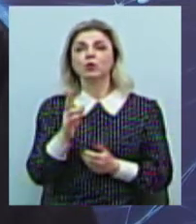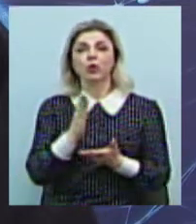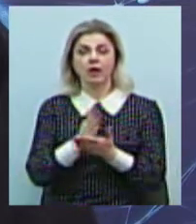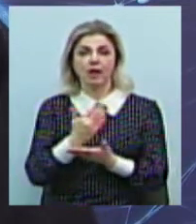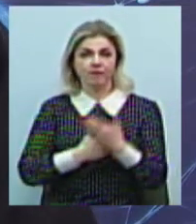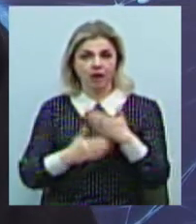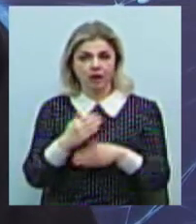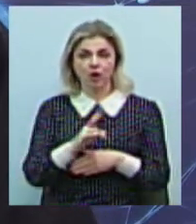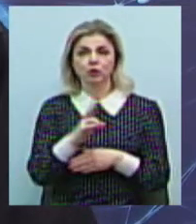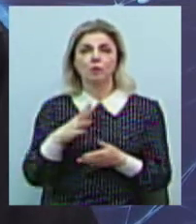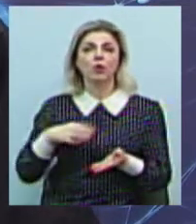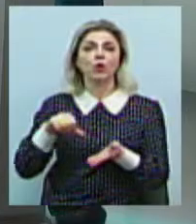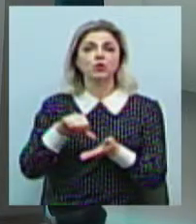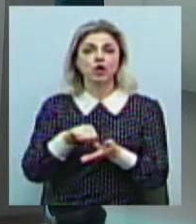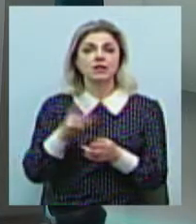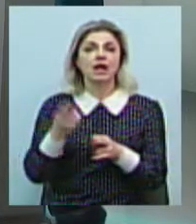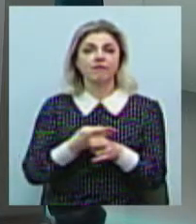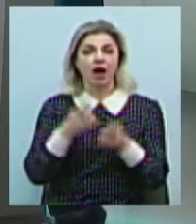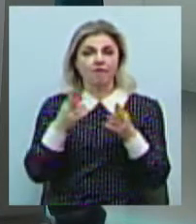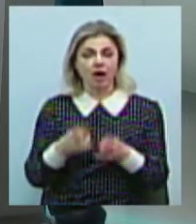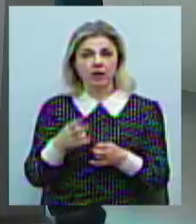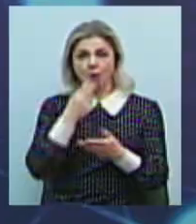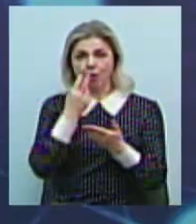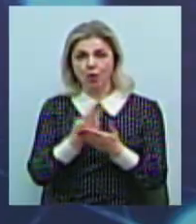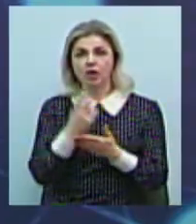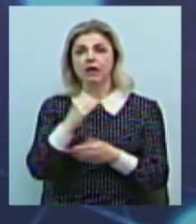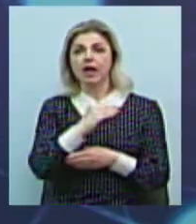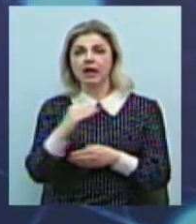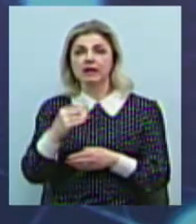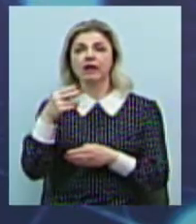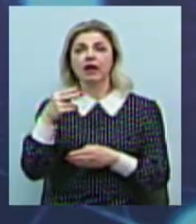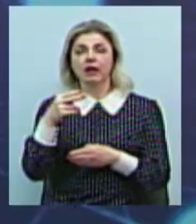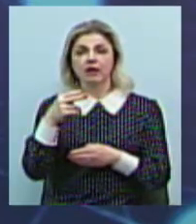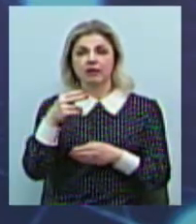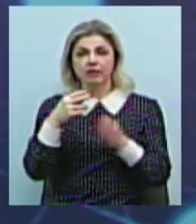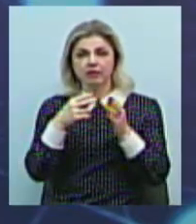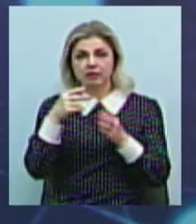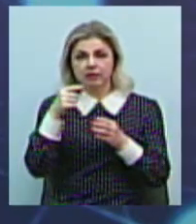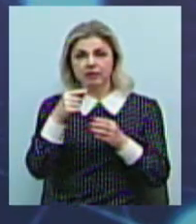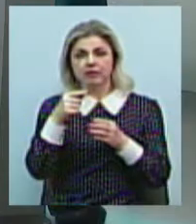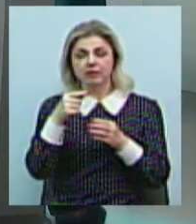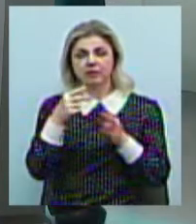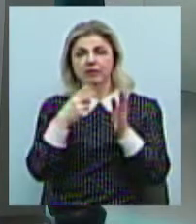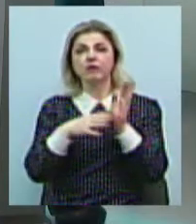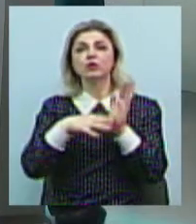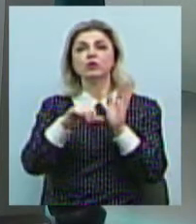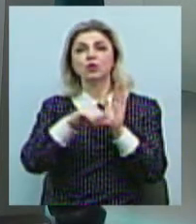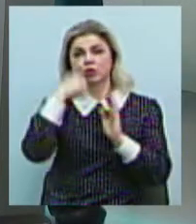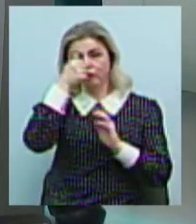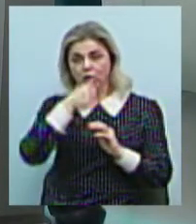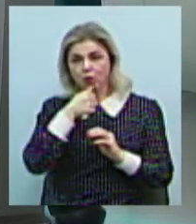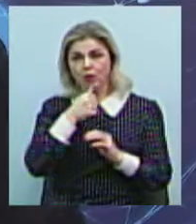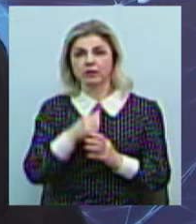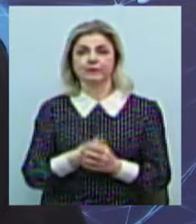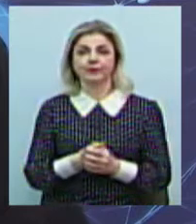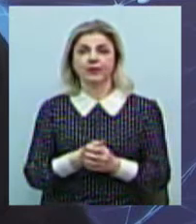приймали участь у ліквідації аварії, цей показник на рівні ще 2006 року. Тобто цей показник 928 гривень 81